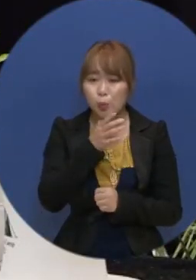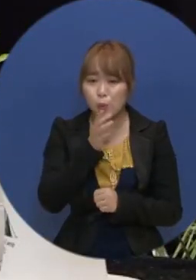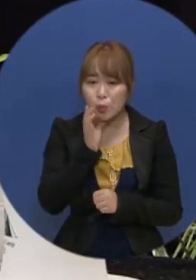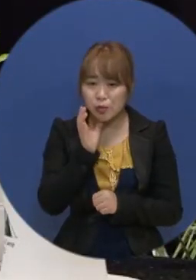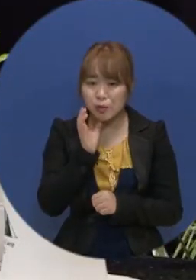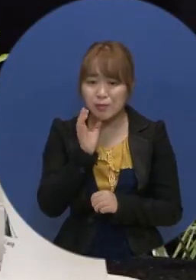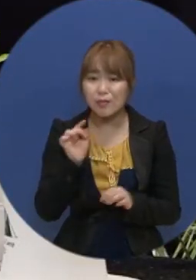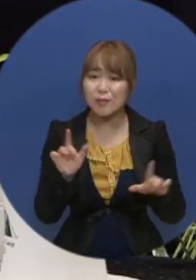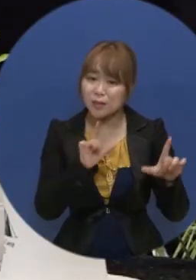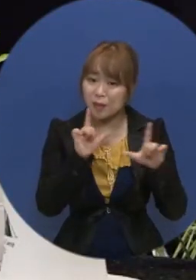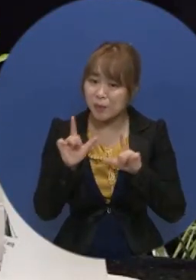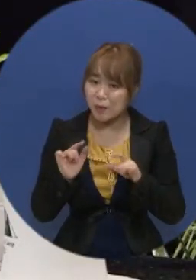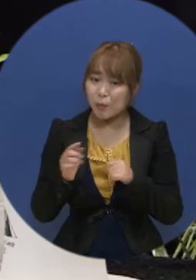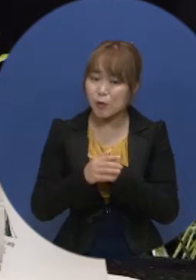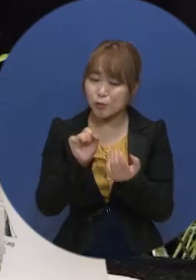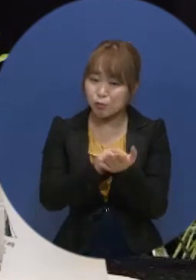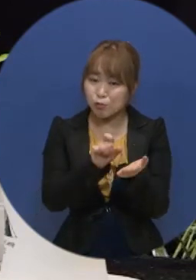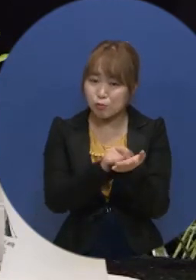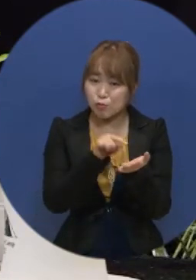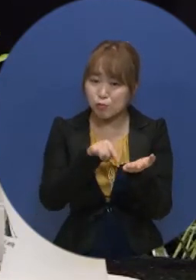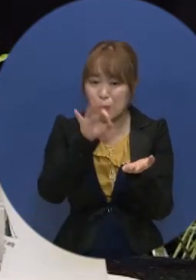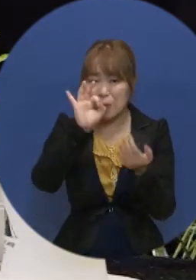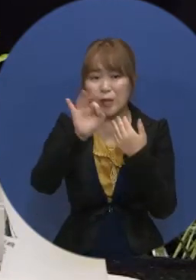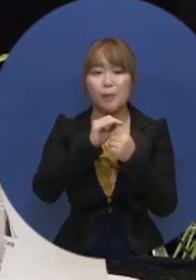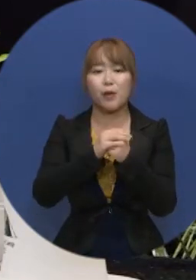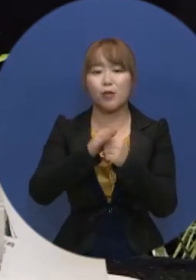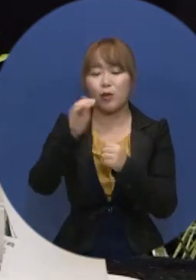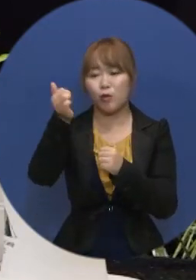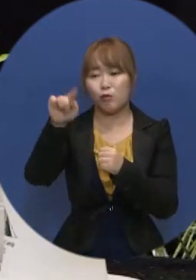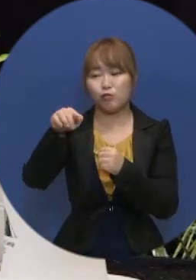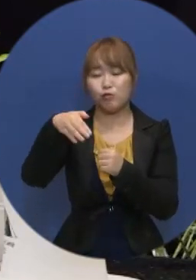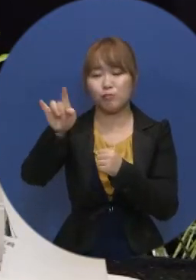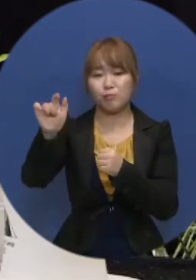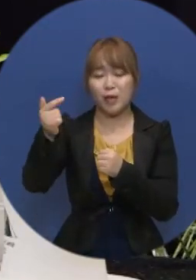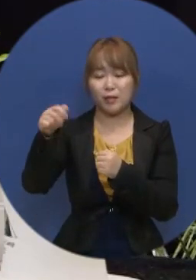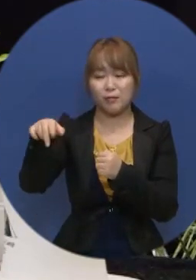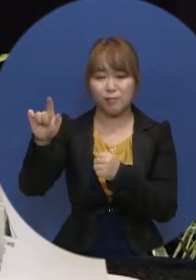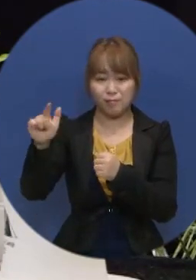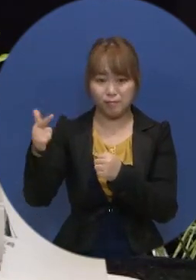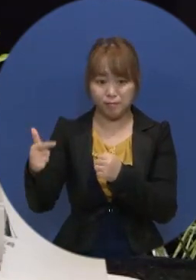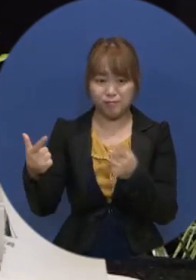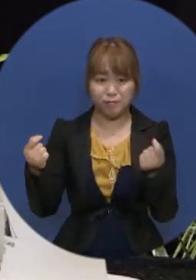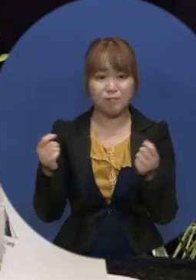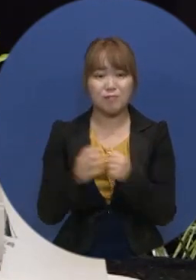노년을 축구로 치면은 네. 후반기라고 봅니다. 네네.